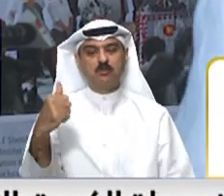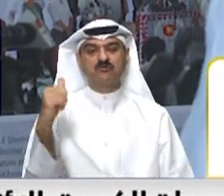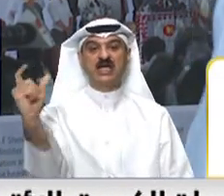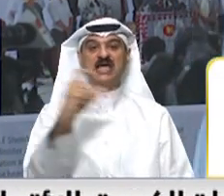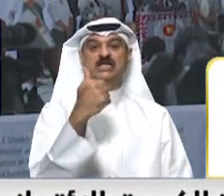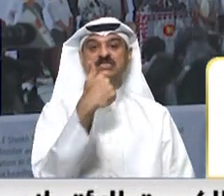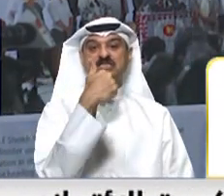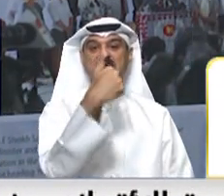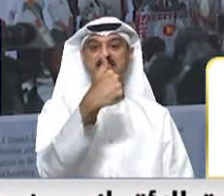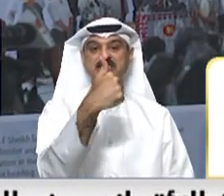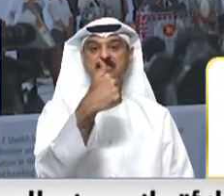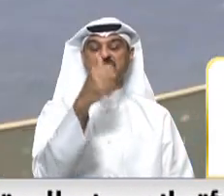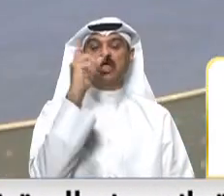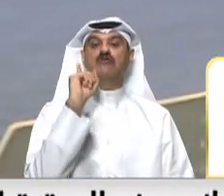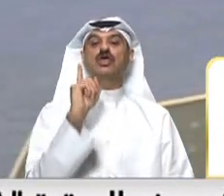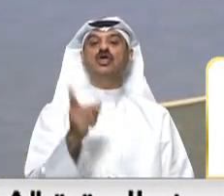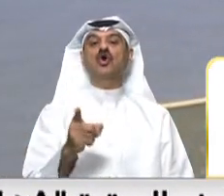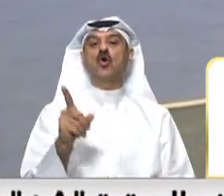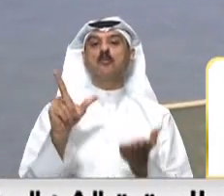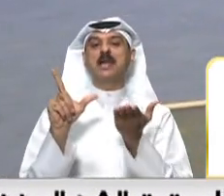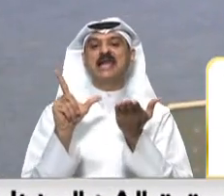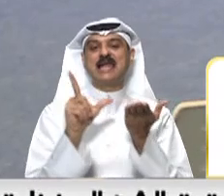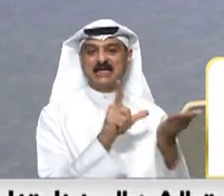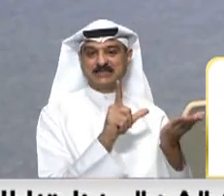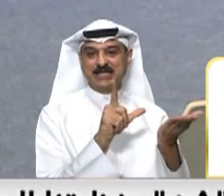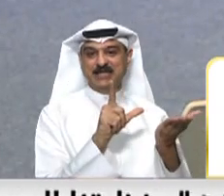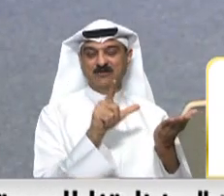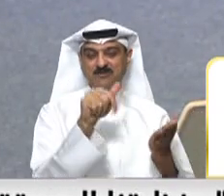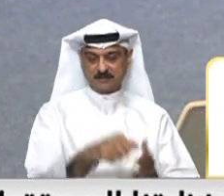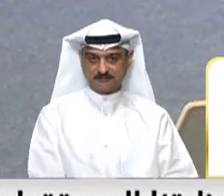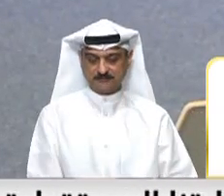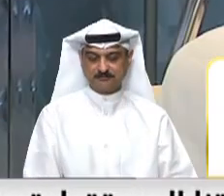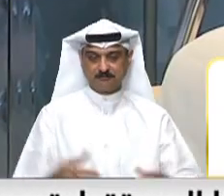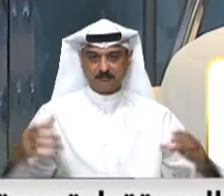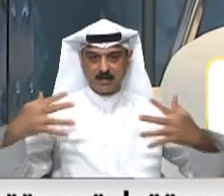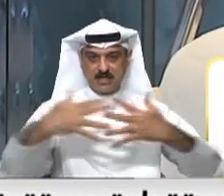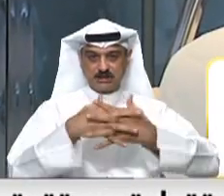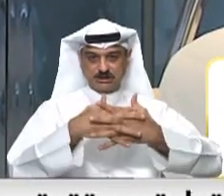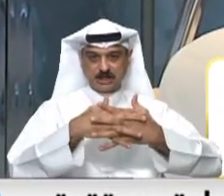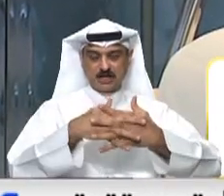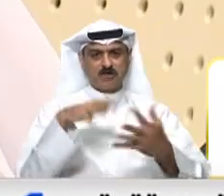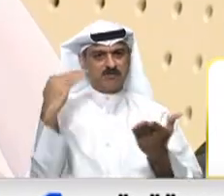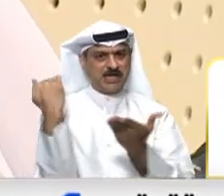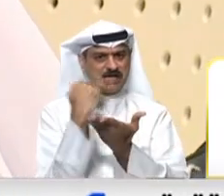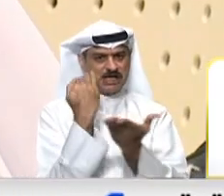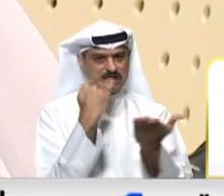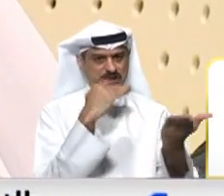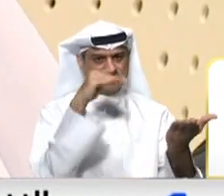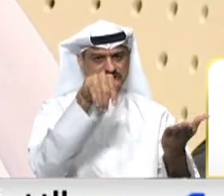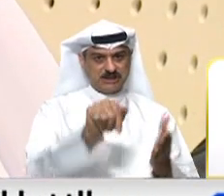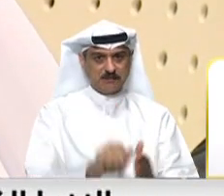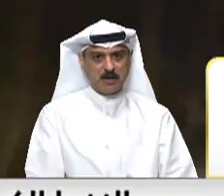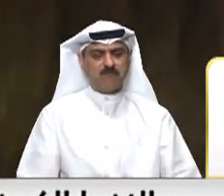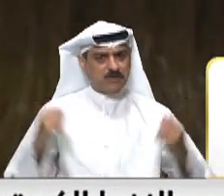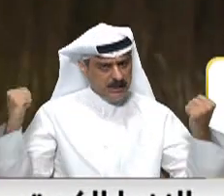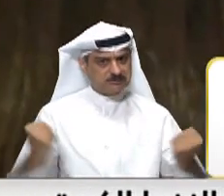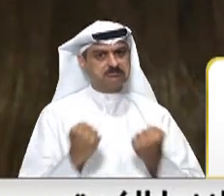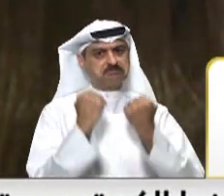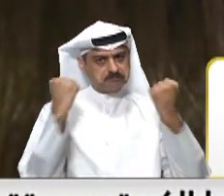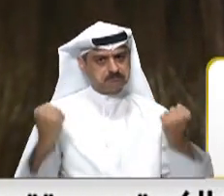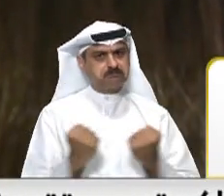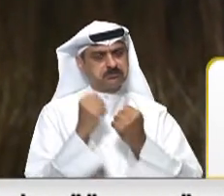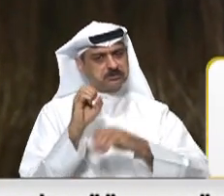يصادف في يوم اللاجئ العالمي كما تتيح هذه الشراكه المجال امام الشباب والفتيات للحصول على التدريب الخاص